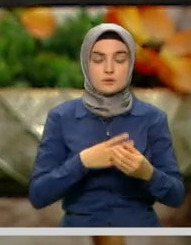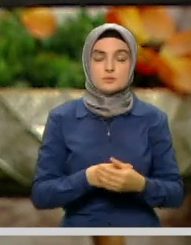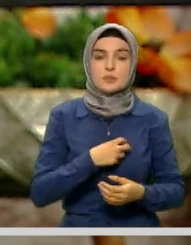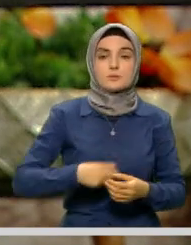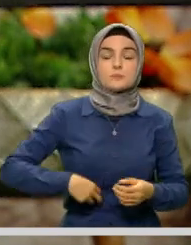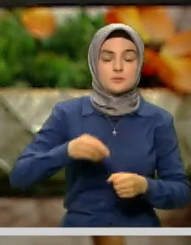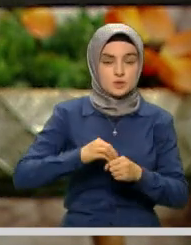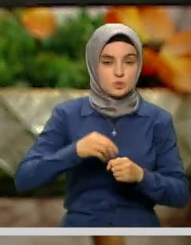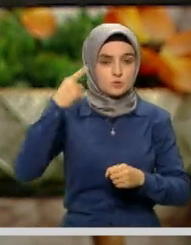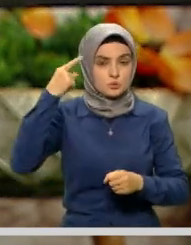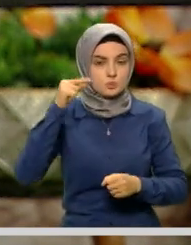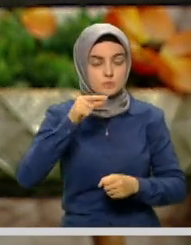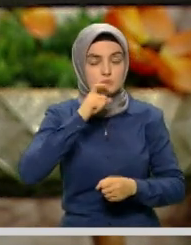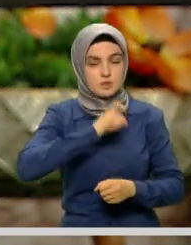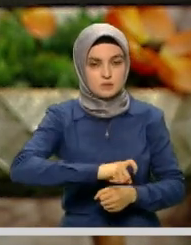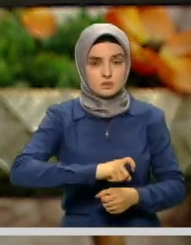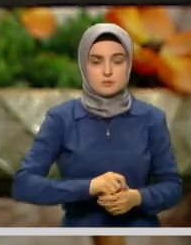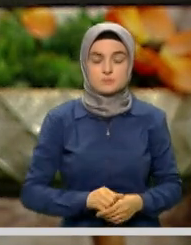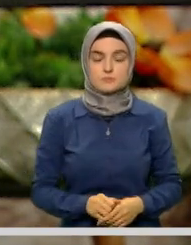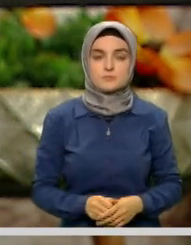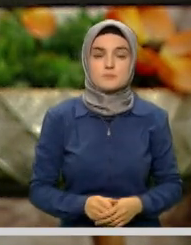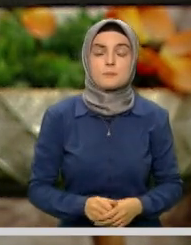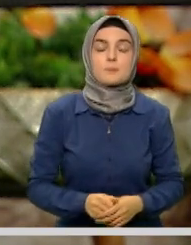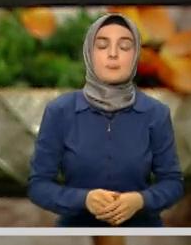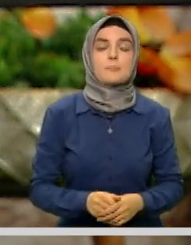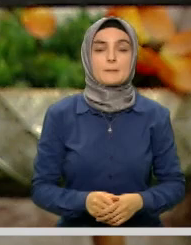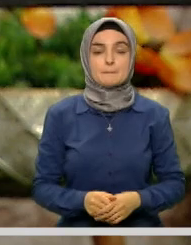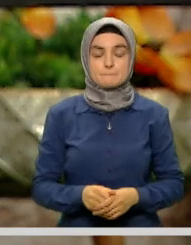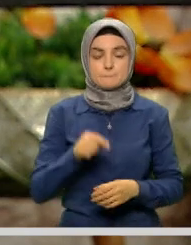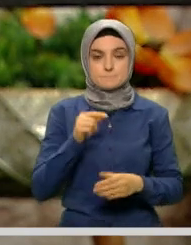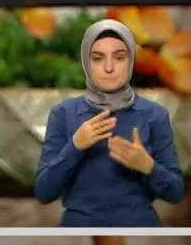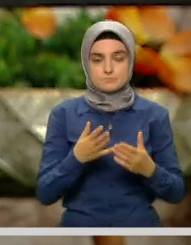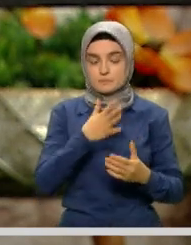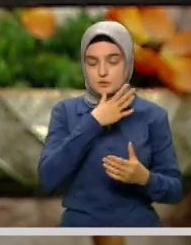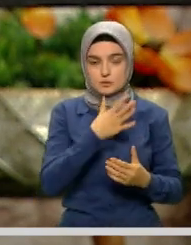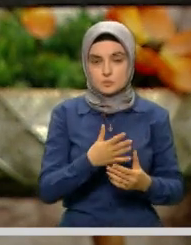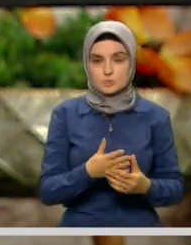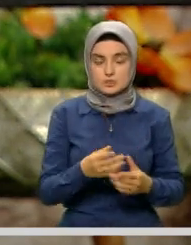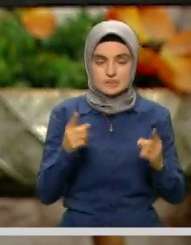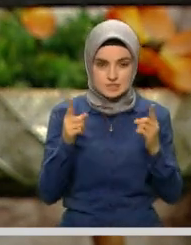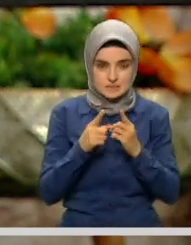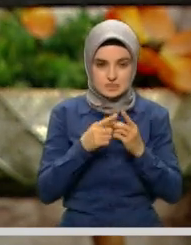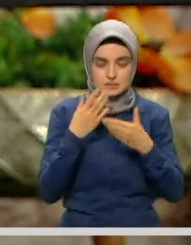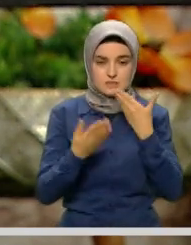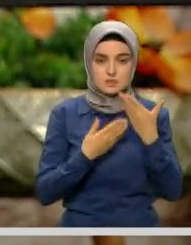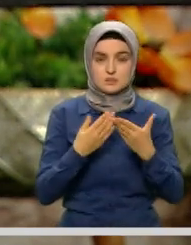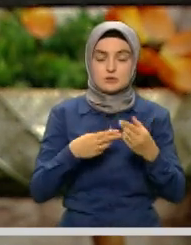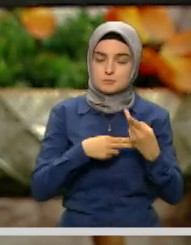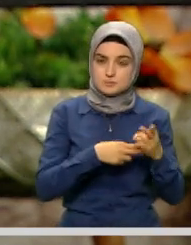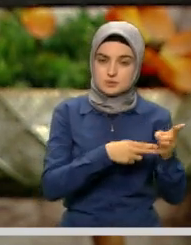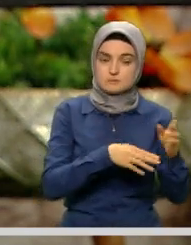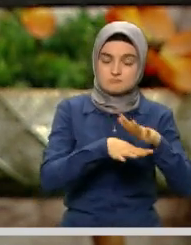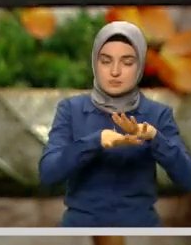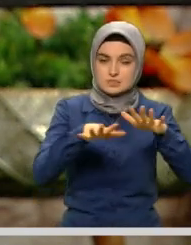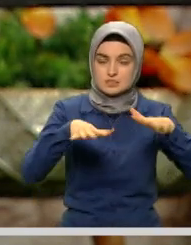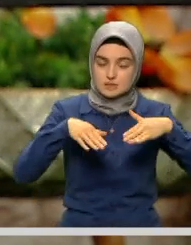çok büyük bir hata. Ve bu işte malum kıssadır. Balık denize açılıyorlar, kura